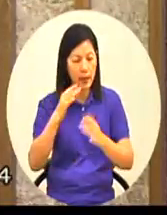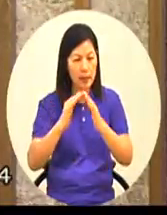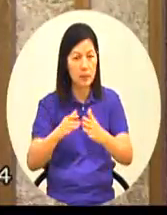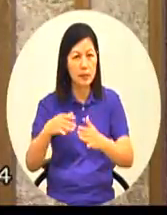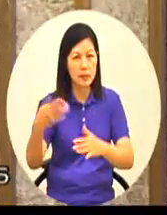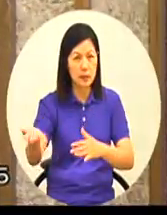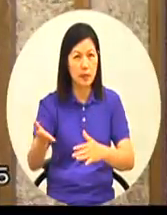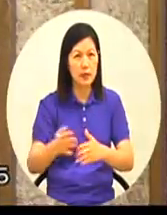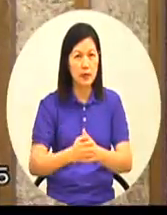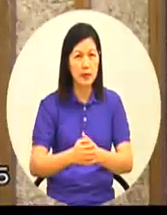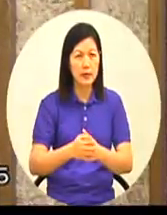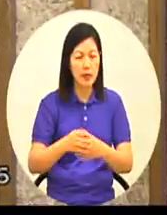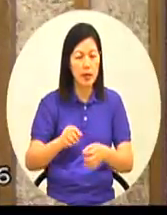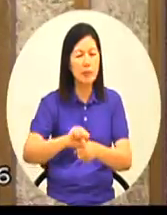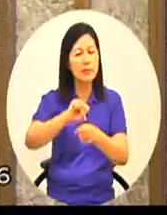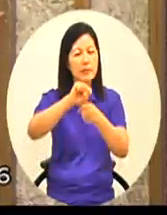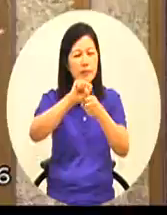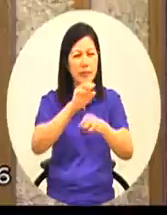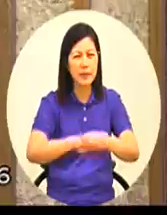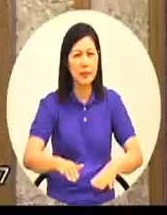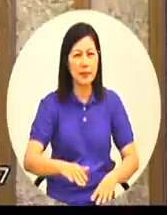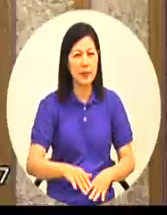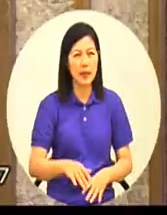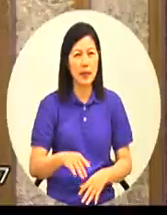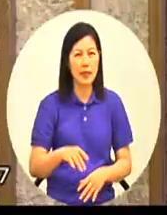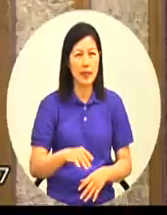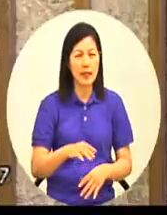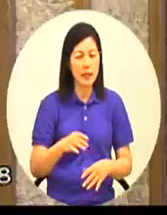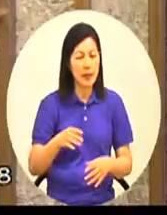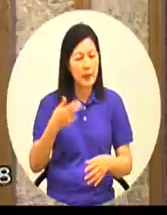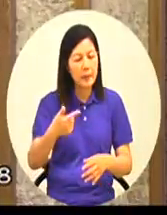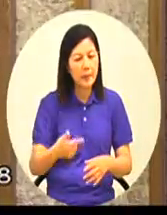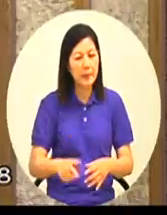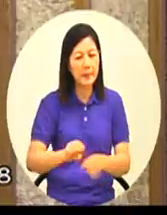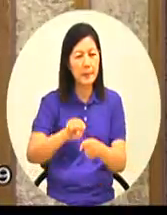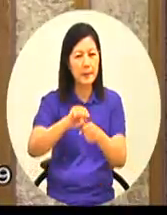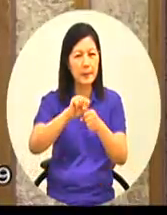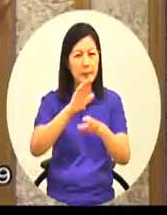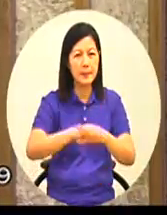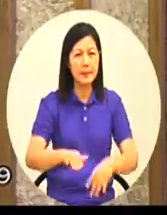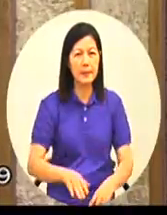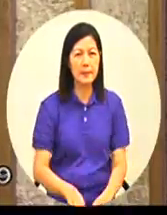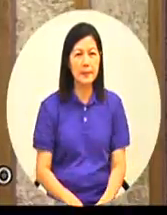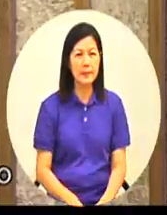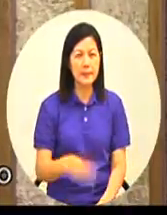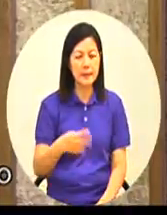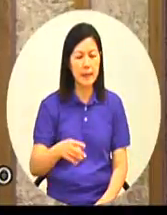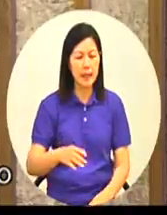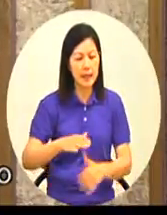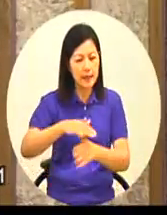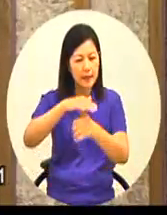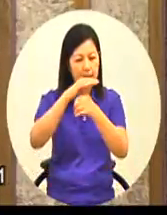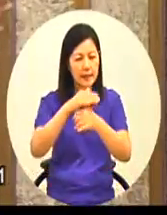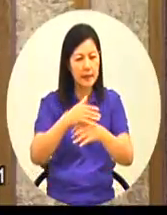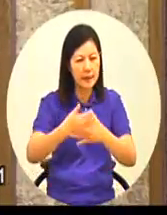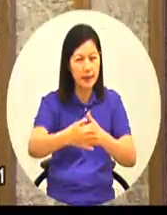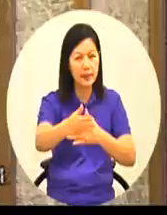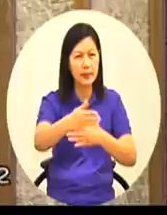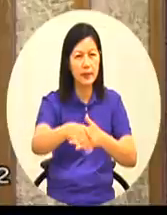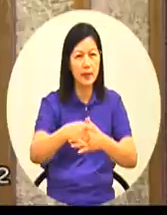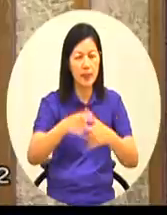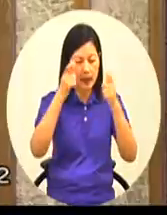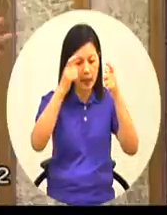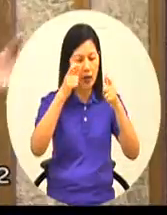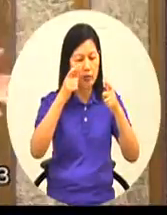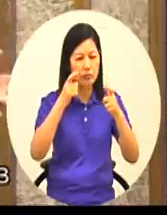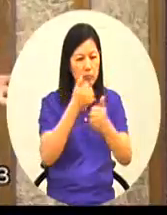就在逐渐累积啦，哈。但我们希望做大，哈，这样逐渐累积。他如果来，然后他在他的成长岁月中，还有一段台高雄经